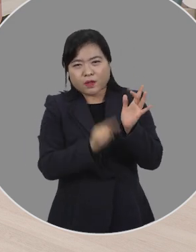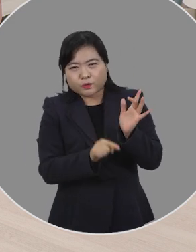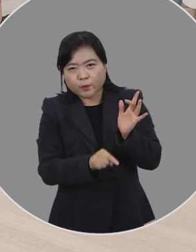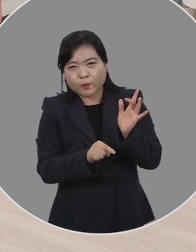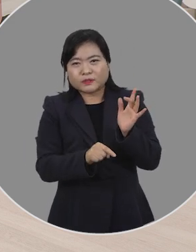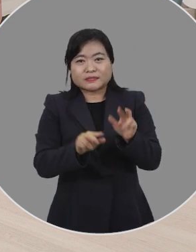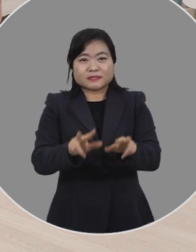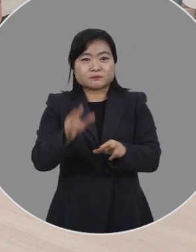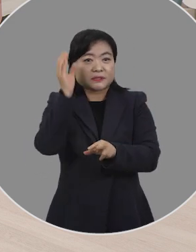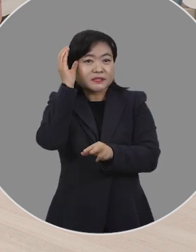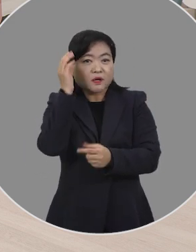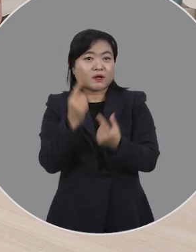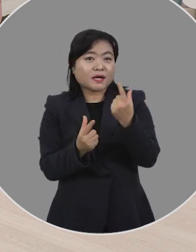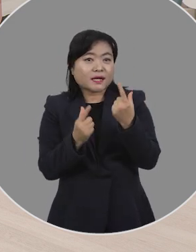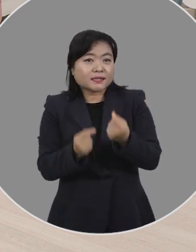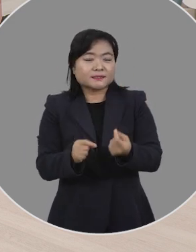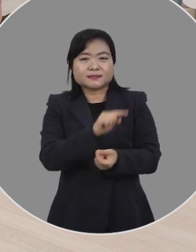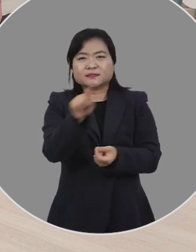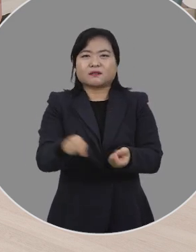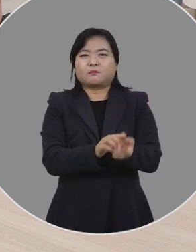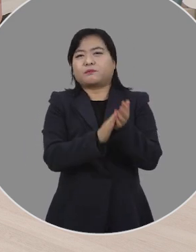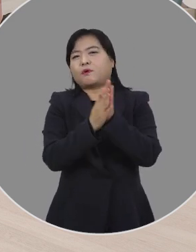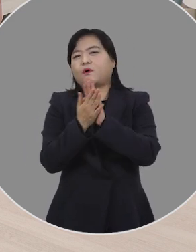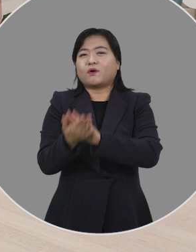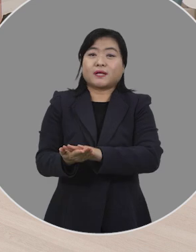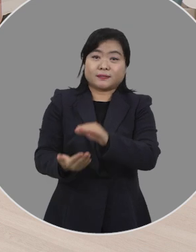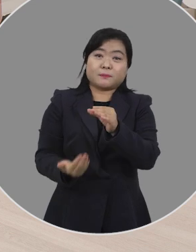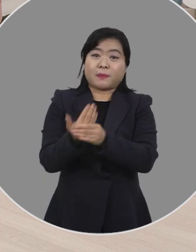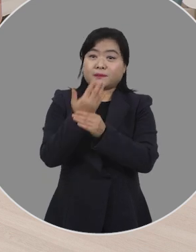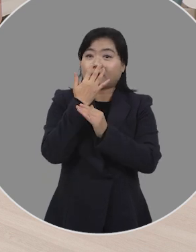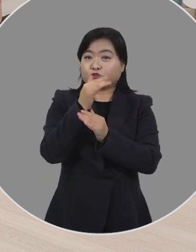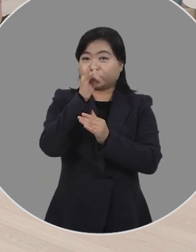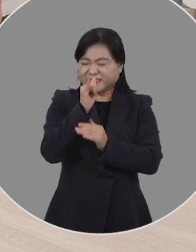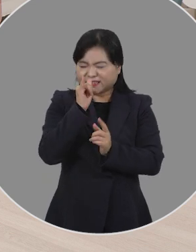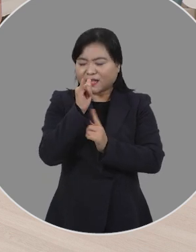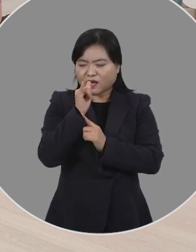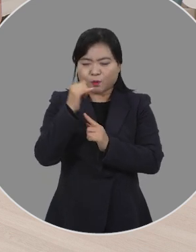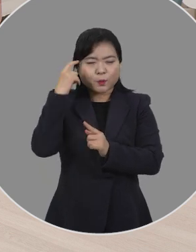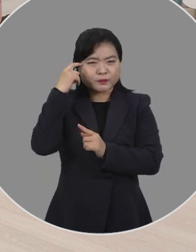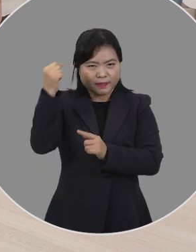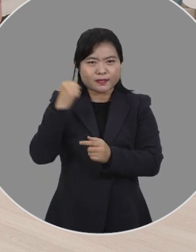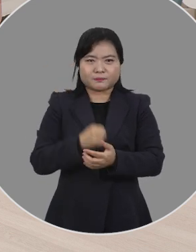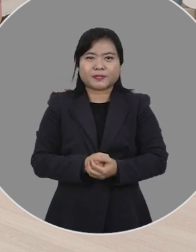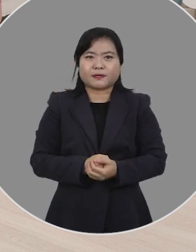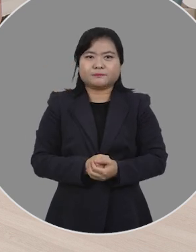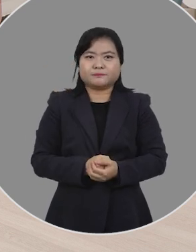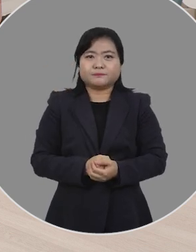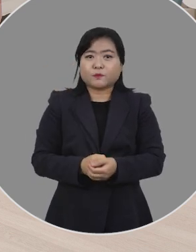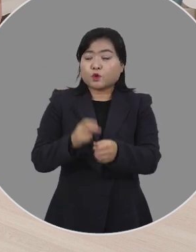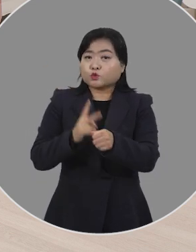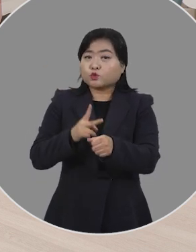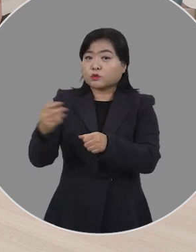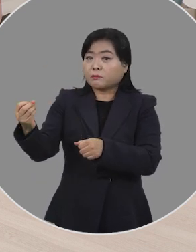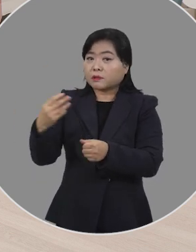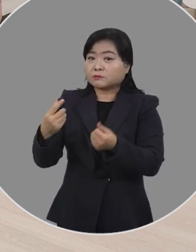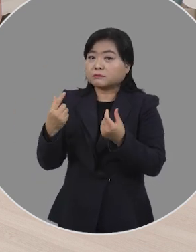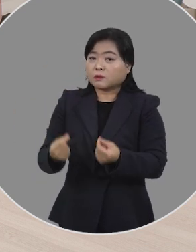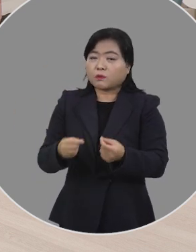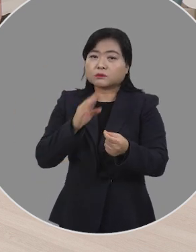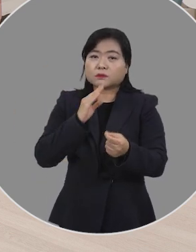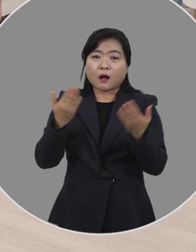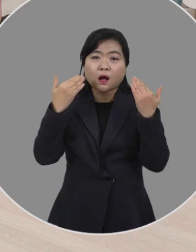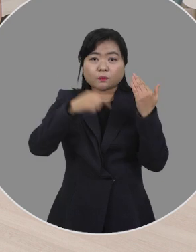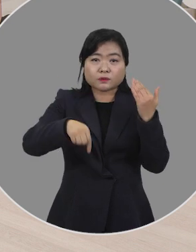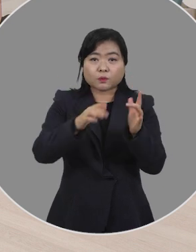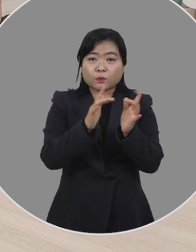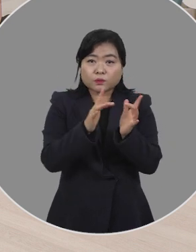온라인도 지금 기대하는 것과 같은 그런 좀 변화들이 발생할 수 있지 않나라는 생각이 들어요. 교수님 말씀하신 대로 사실